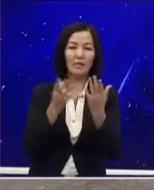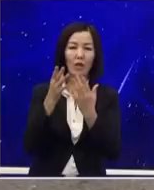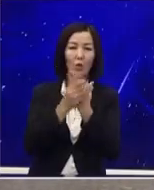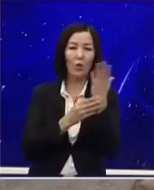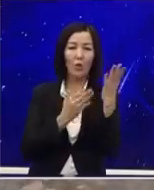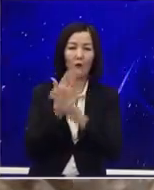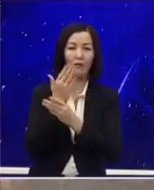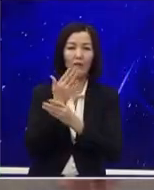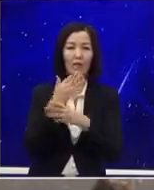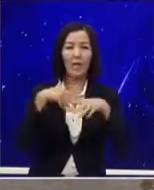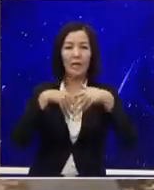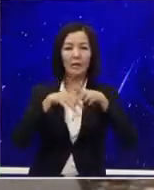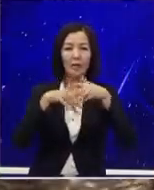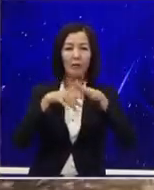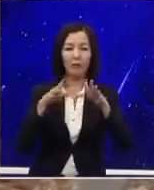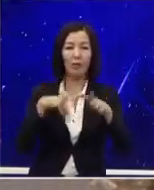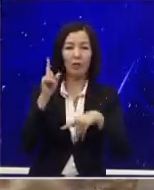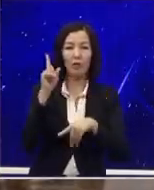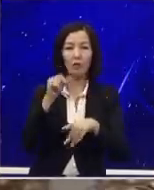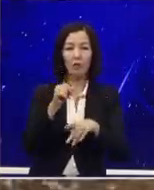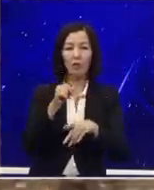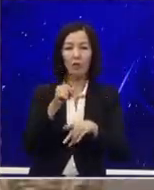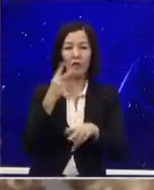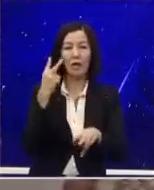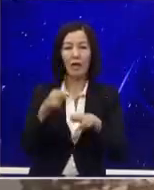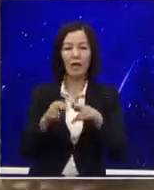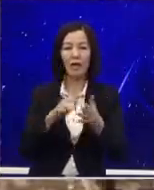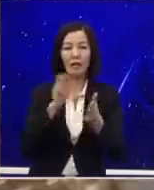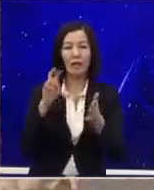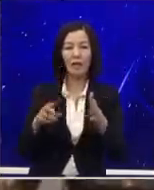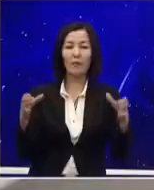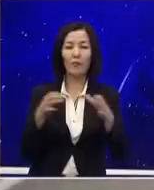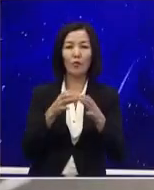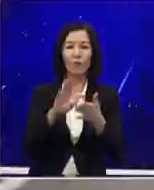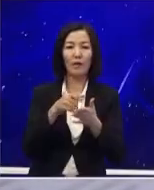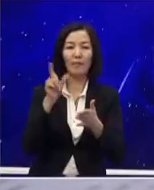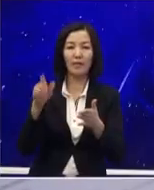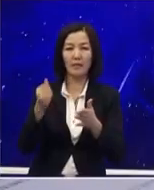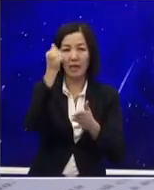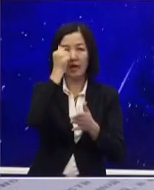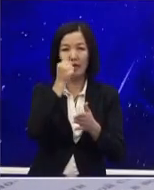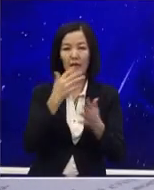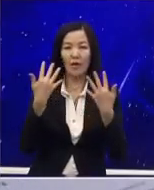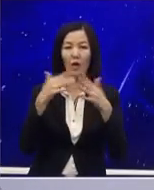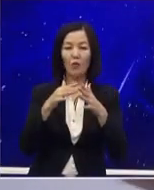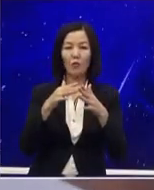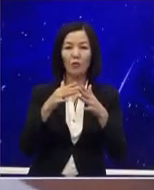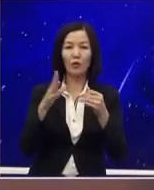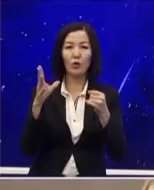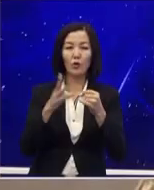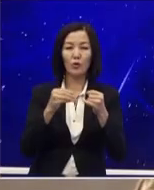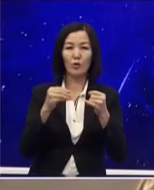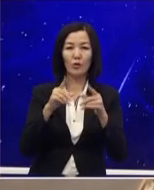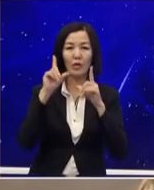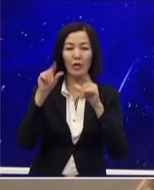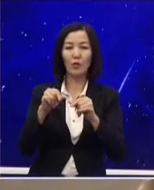сарбаздар сап түзеді. 100-ден аса мерзімдер аяқталған сарбаздарға бөлім командирлері алғысын білдіріп, ауылдарына аман есен жетулерін тіледі.